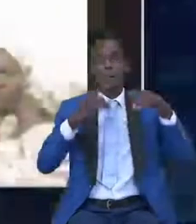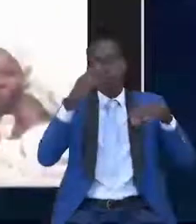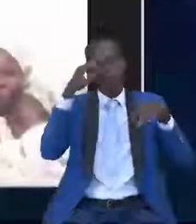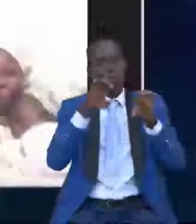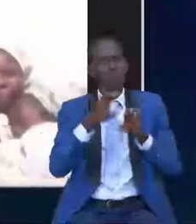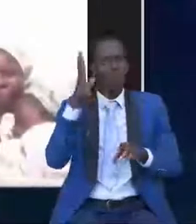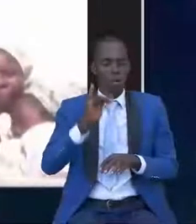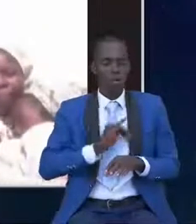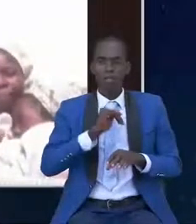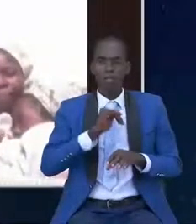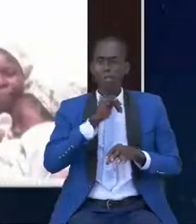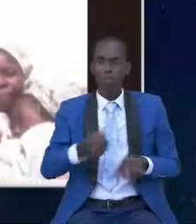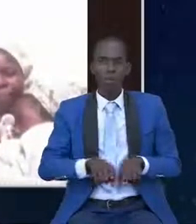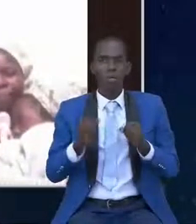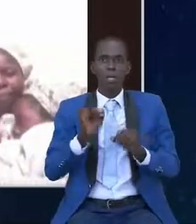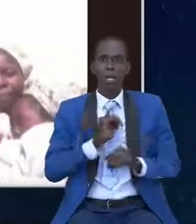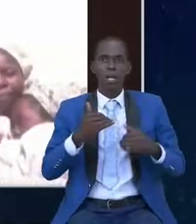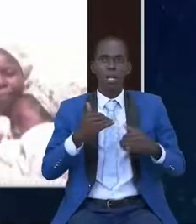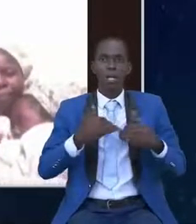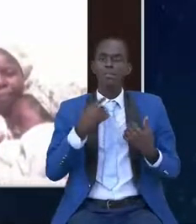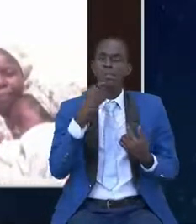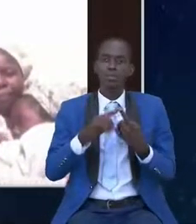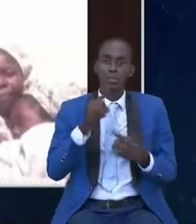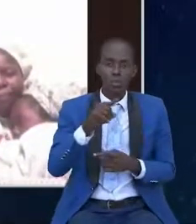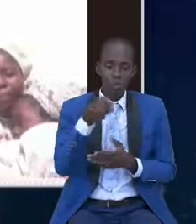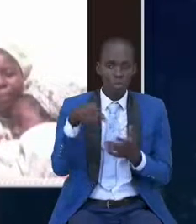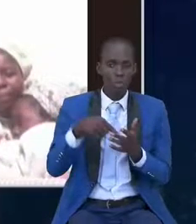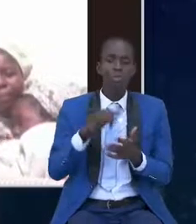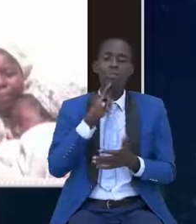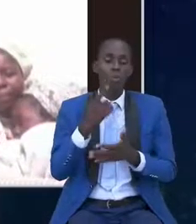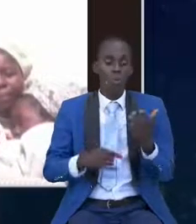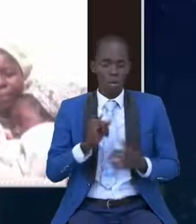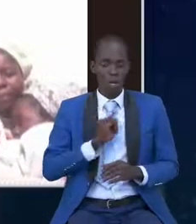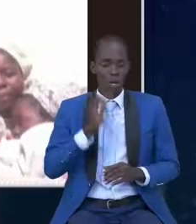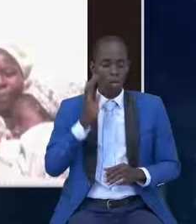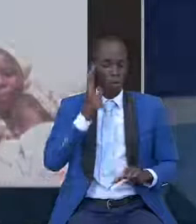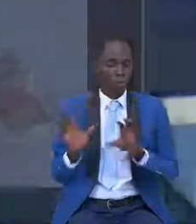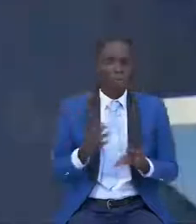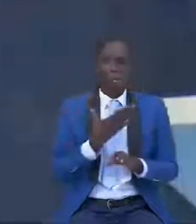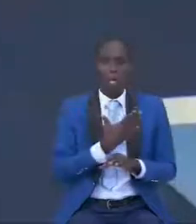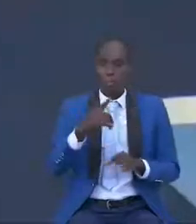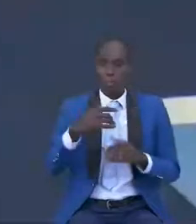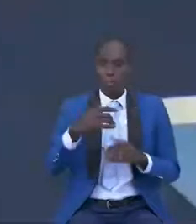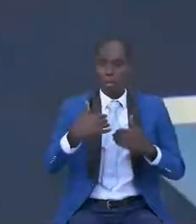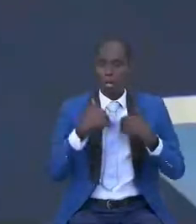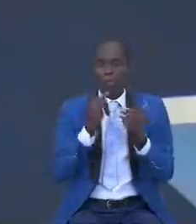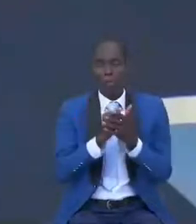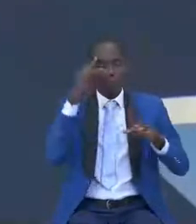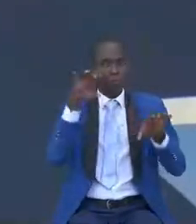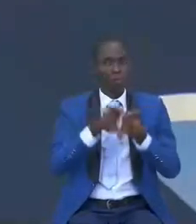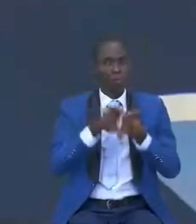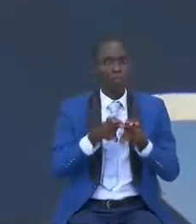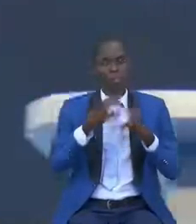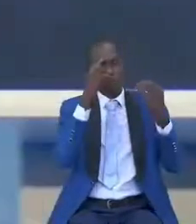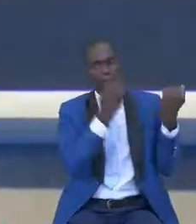dis, mon alliance, je ne la violerai point. Je te l'ai dit, voici ce que je ferai. Et